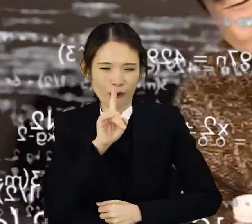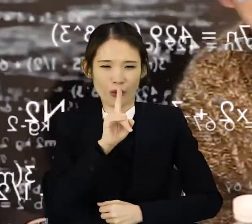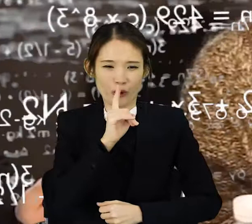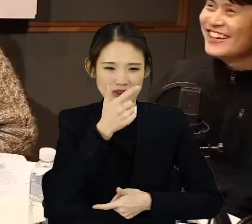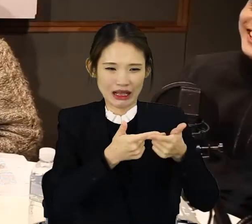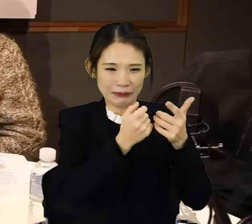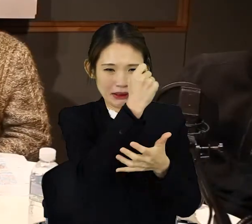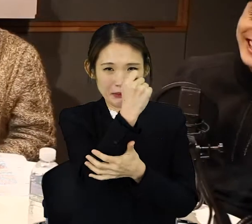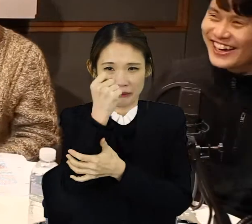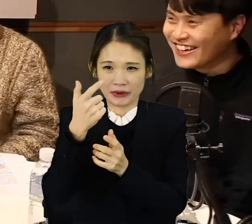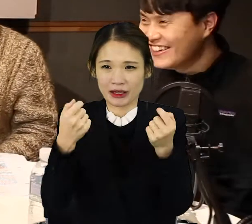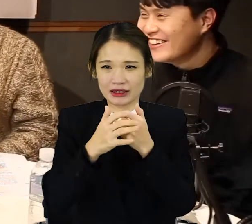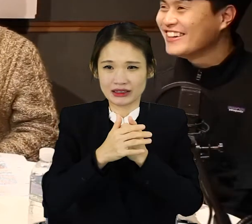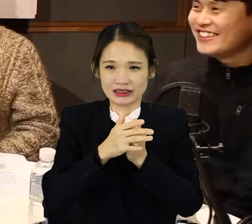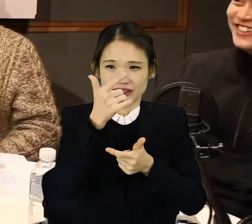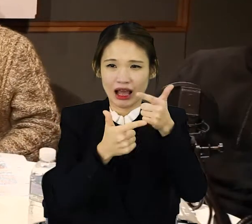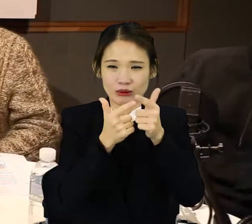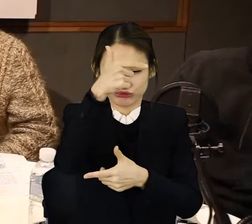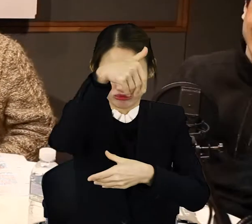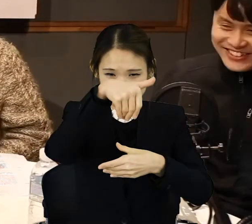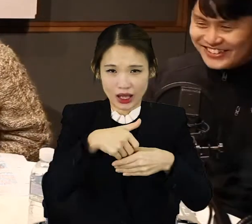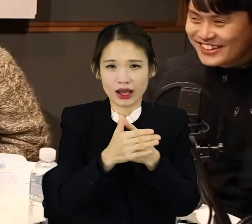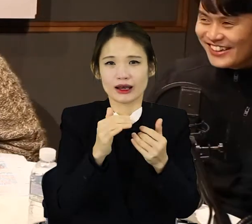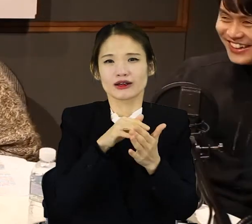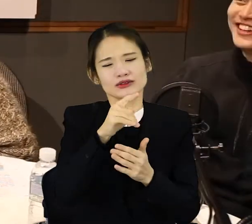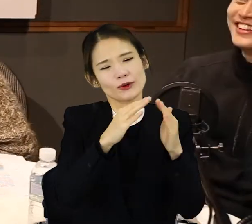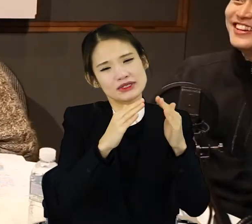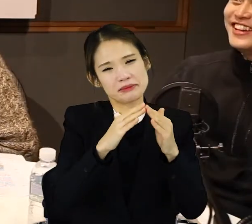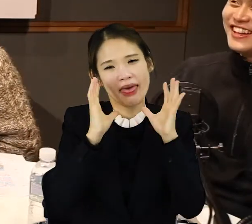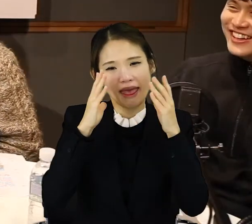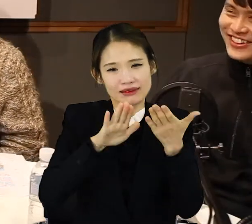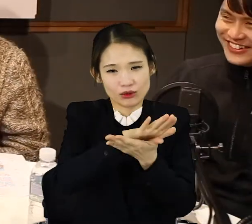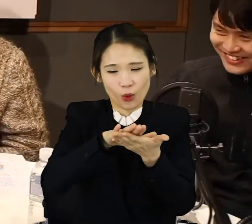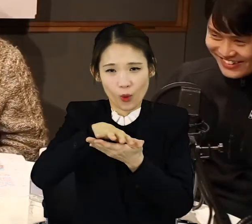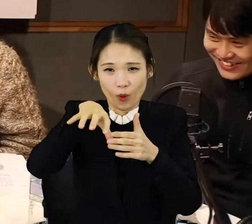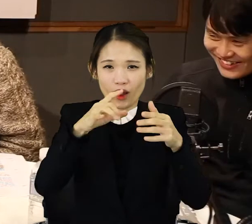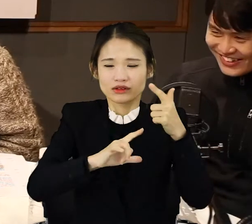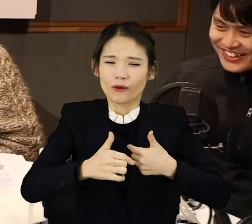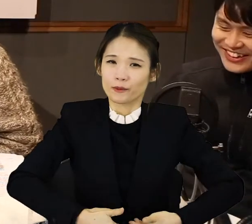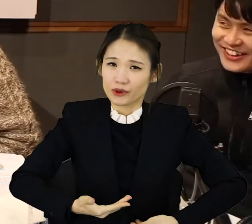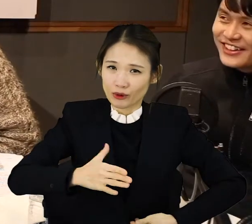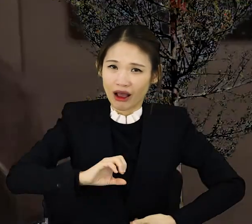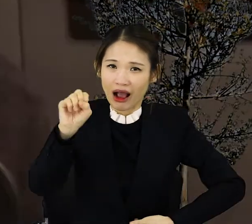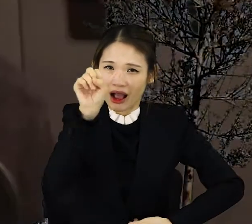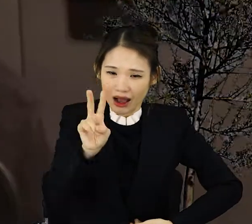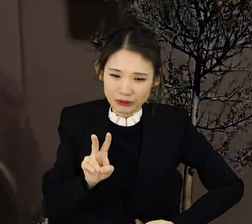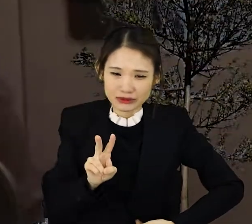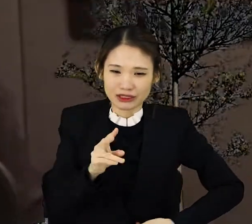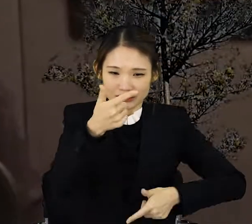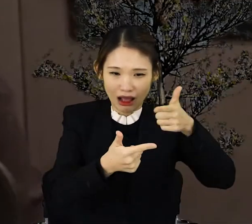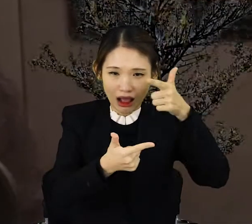거 넣어놓고 집 가운데 나무 막 심어놓고 아니 지금 저 집은 애들이 뛰어놀아야 되는데 방 하나가 더 필요한데 갑자기 방 대신에